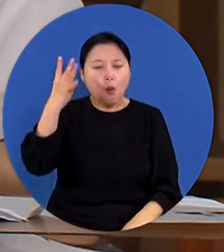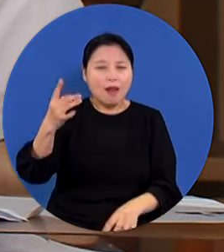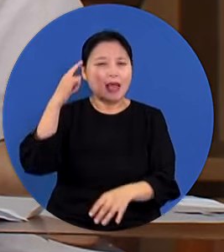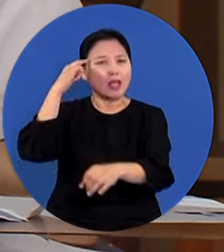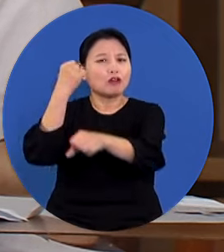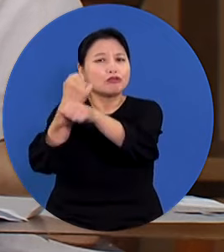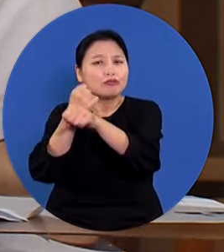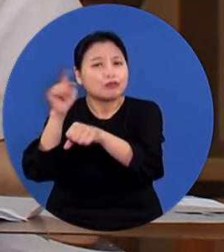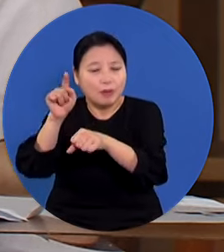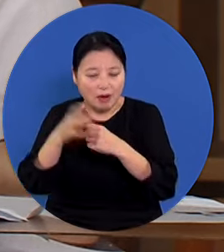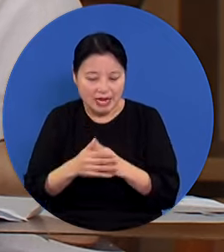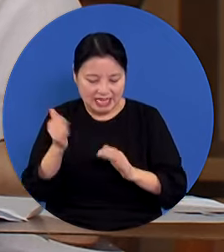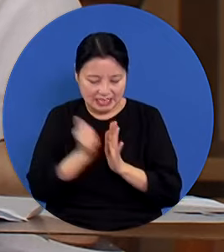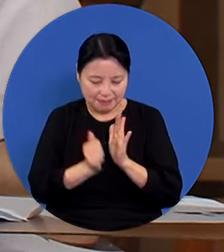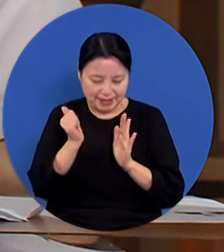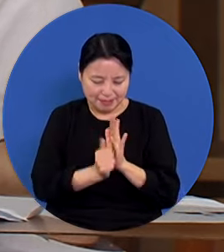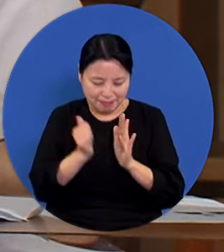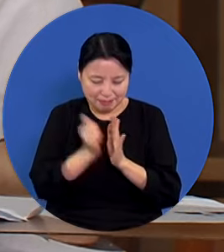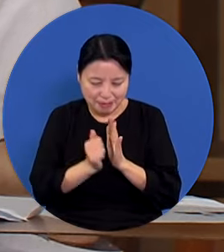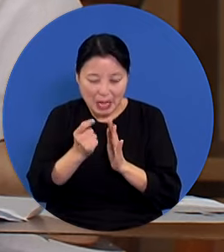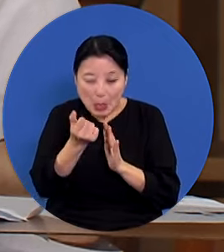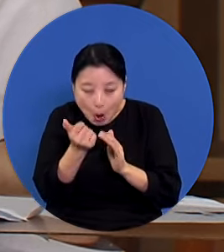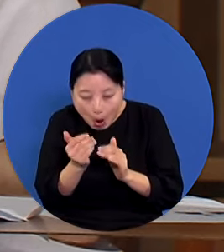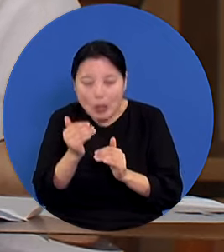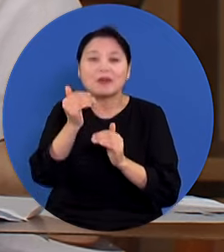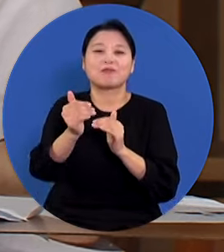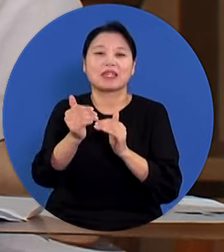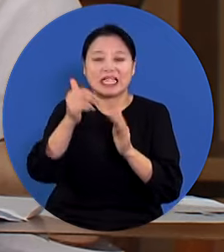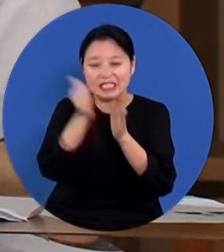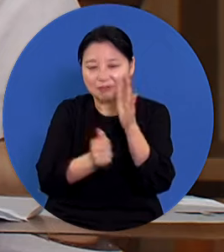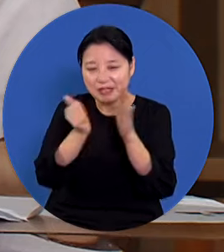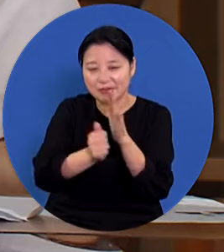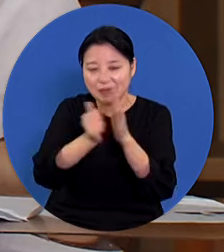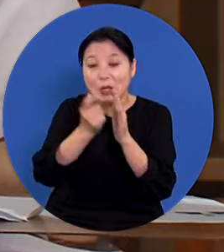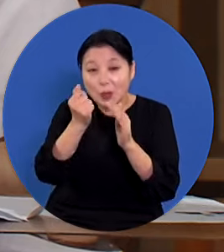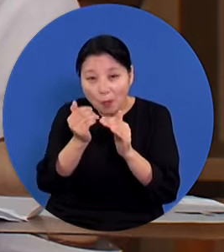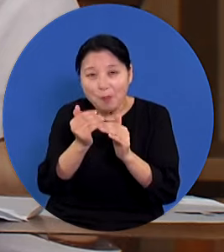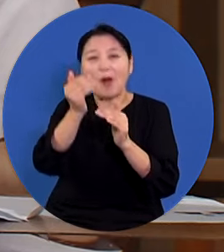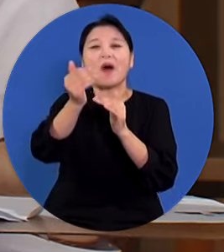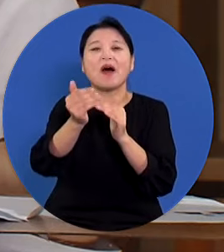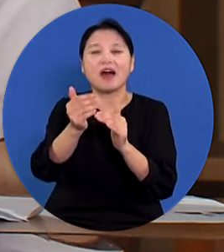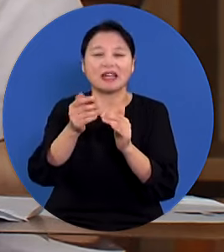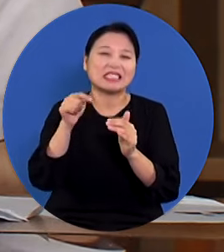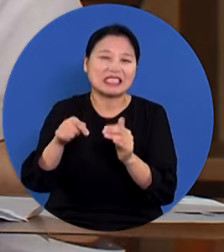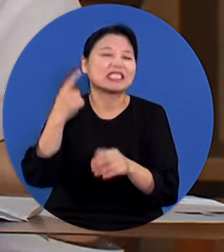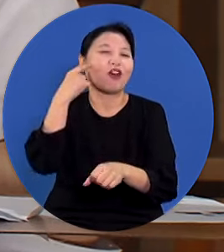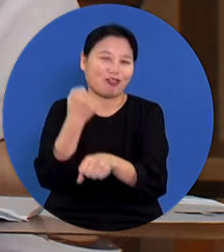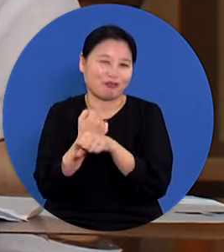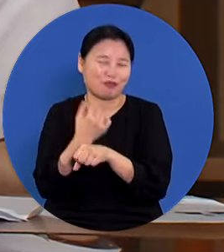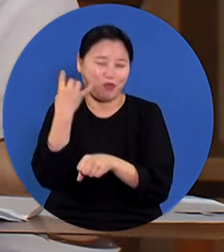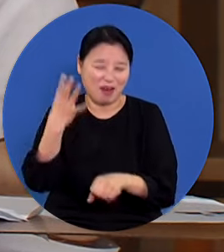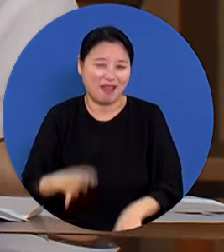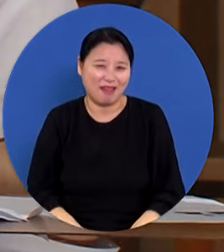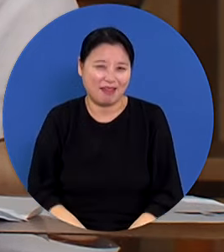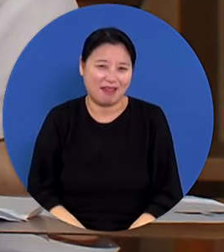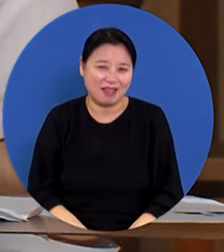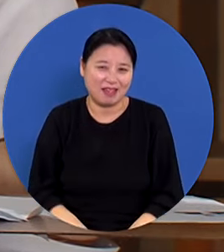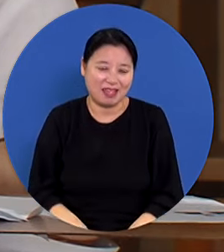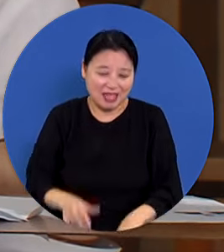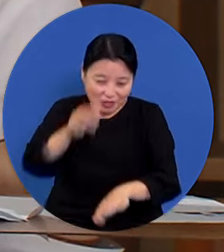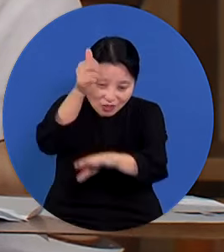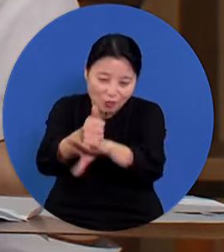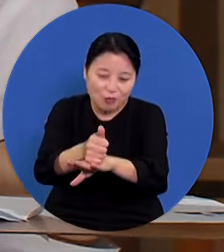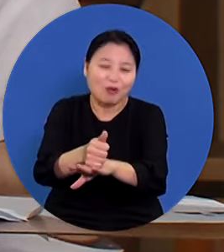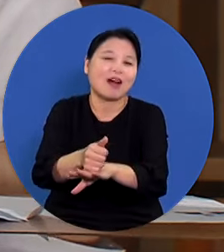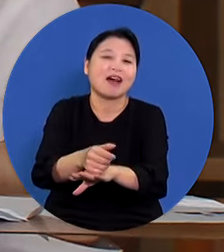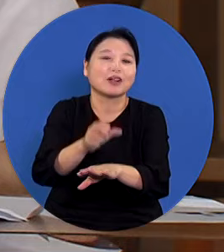실패 조금 진도가 나가고 성장. 실패 조금 진도가 나가고 이런 과정을 쭉 하다 보면은 최종의